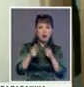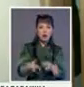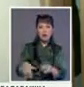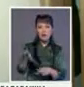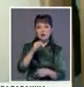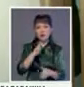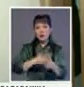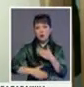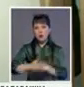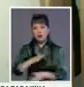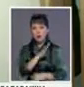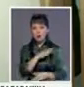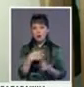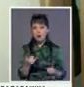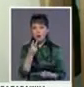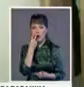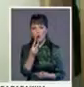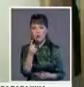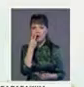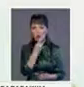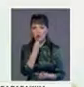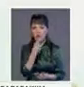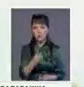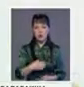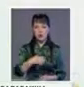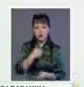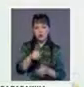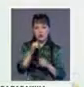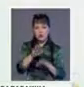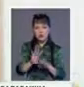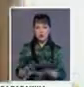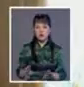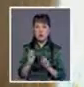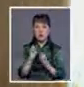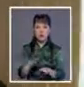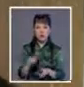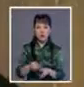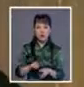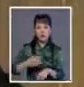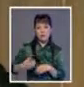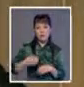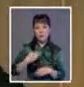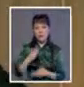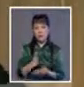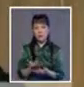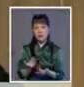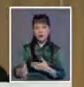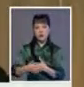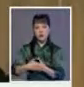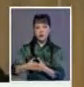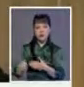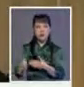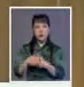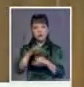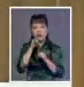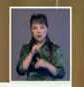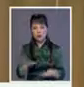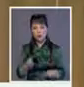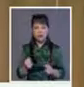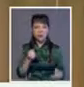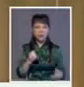Табалдырықтан аттаған жанның үрейі қашып кері бұрылады. Жарықтың пайда болғанда мына есіктеріміз де жабылмай қалды қазір. Жабылмайды.